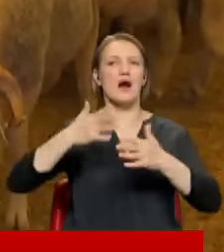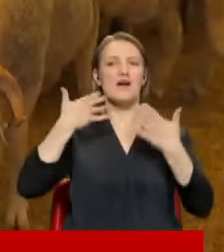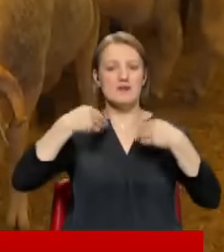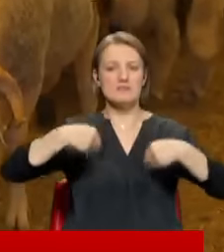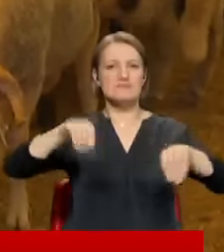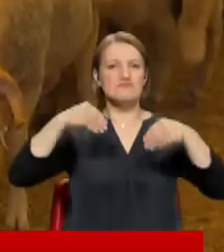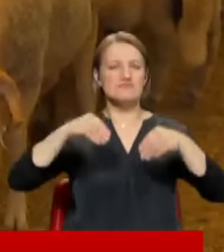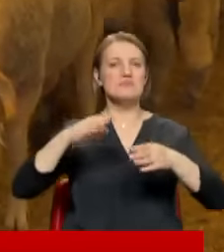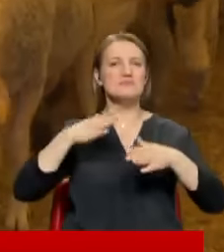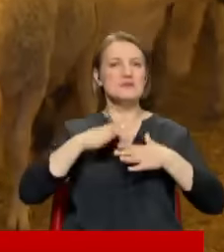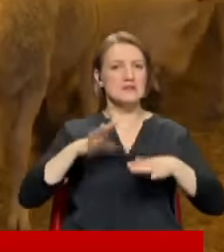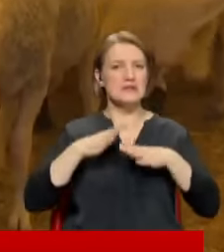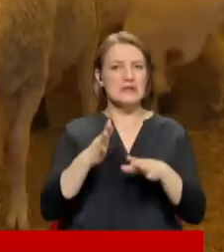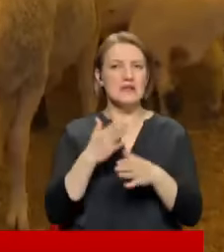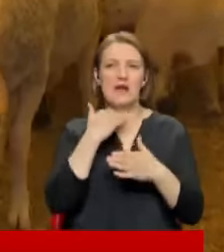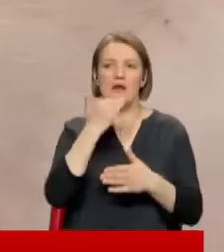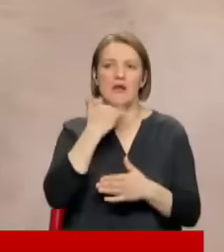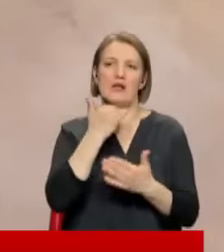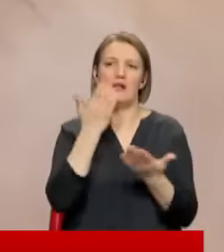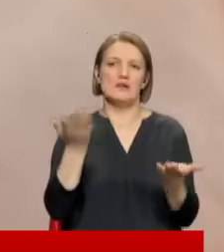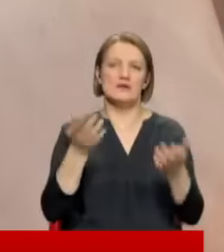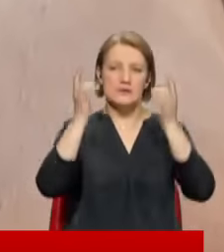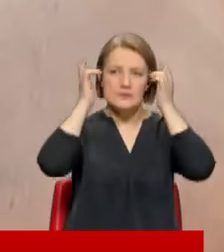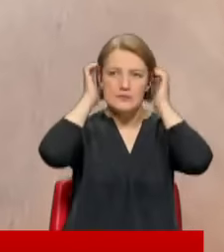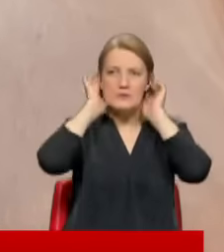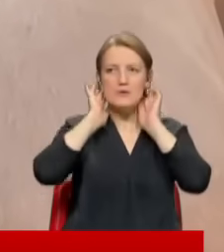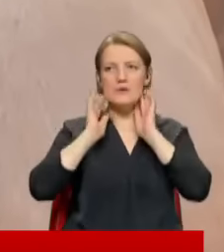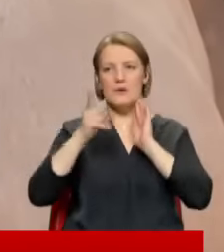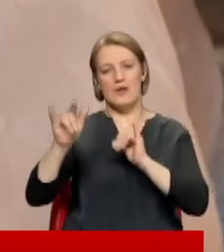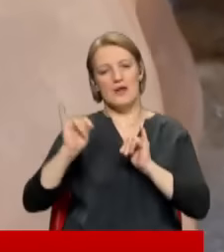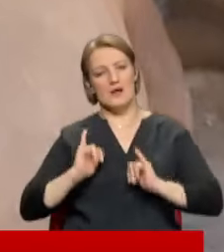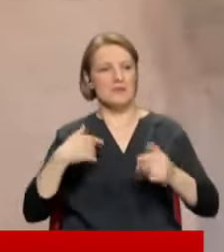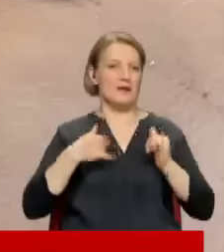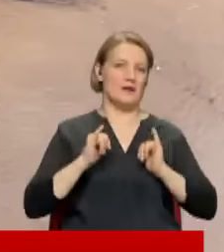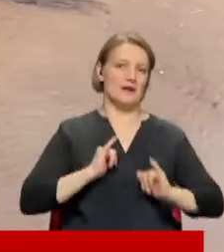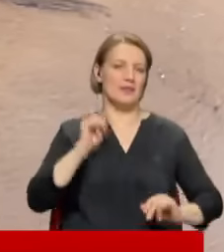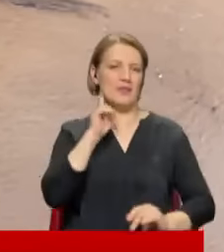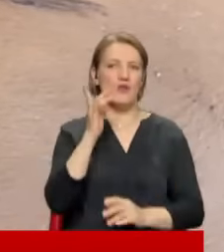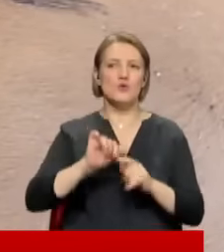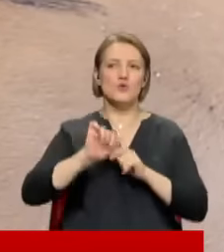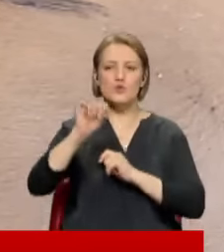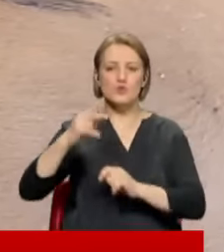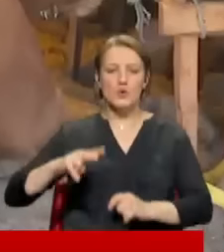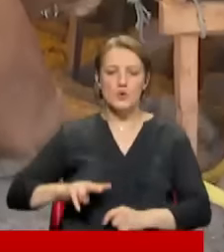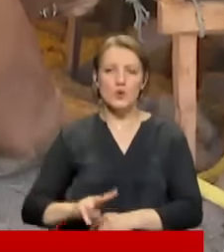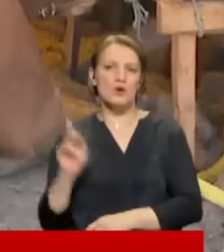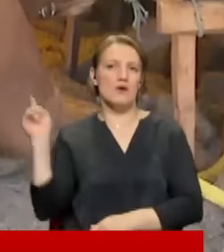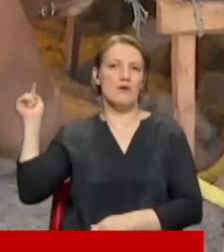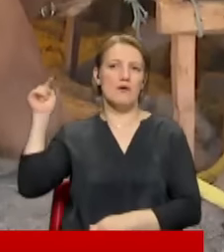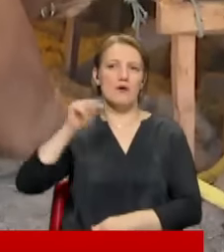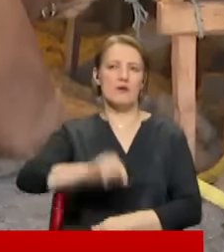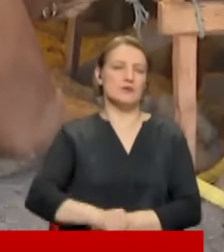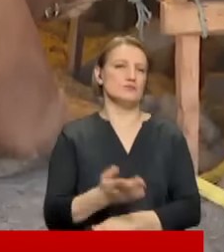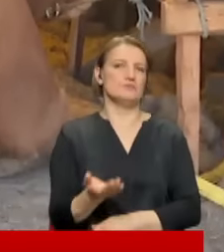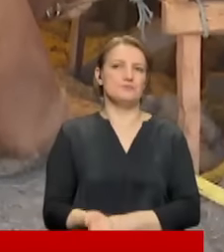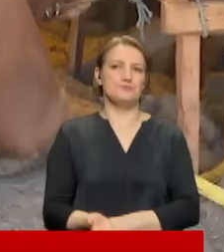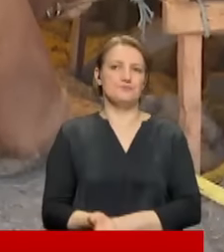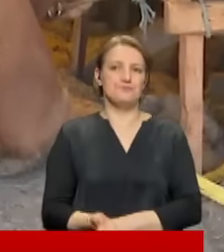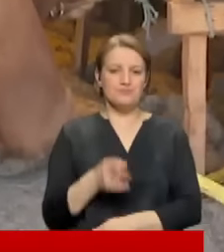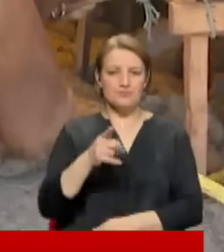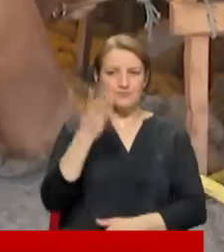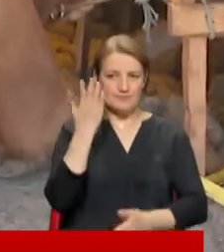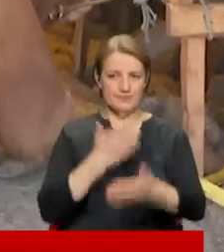hayvanların ellerinde kalacak olmasından endişeli. Ya o beni dinlendiriyor, ben onu dinlendiriyorum. Yok, uzun yoldan geliyor. Dünyanın yolundan geldik. Peki